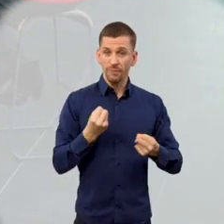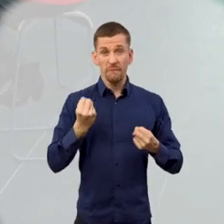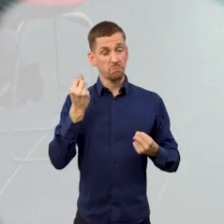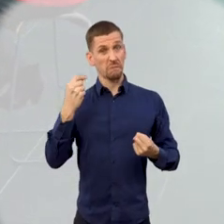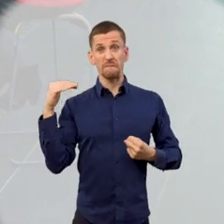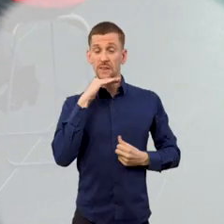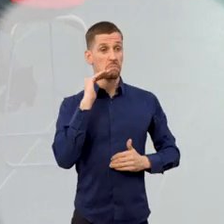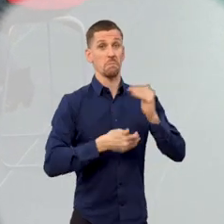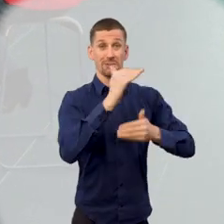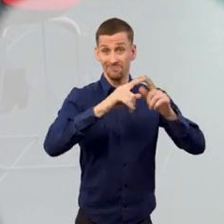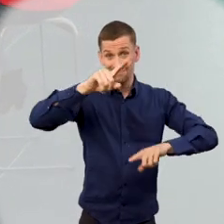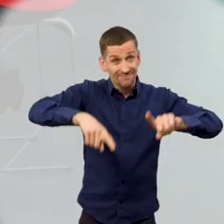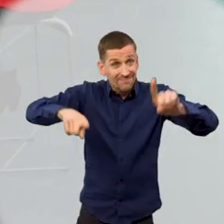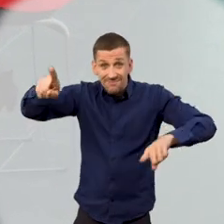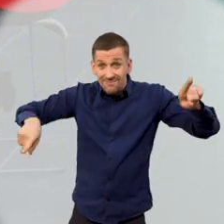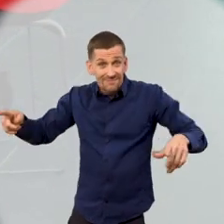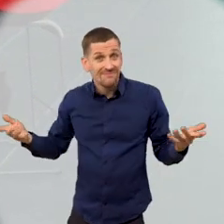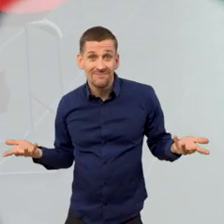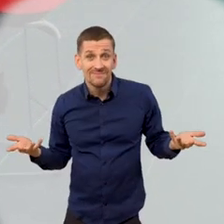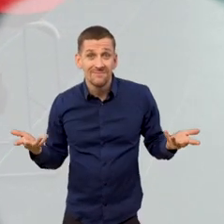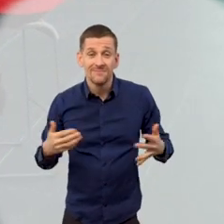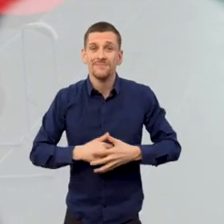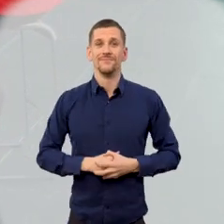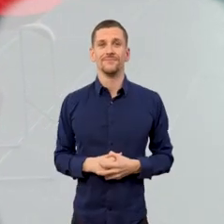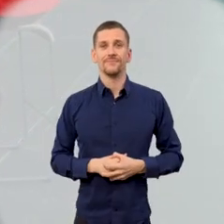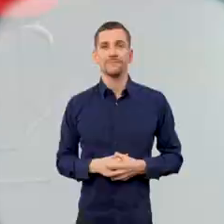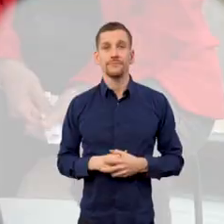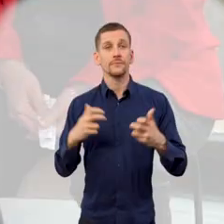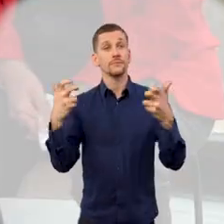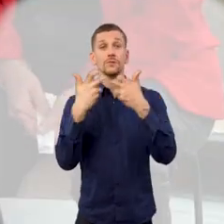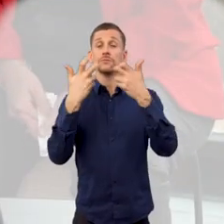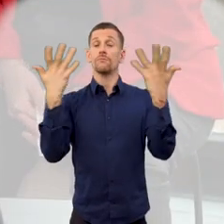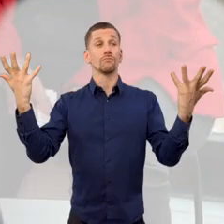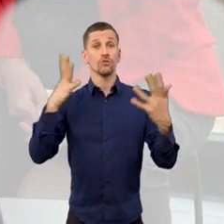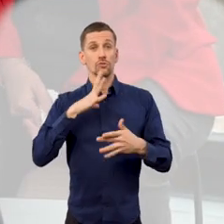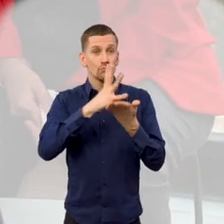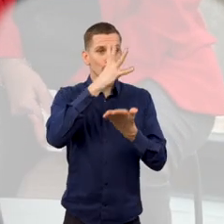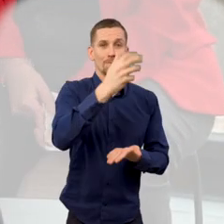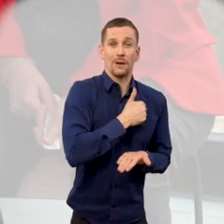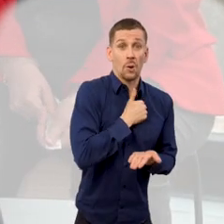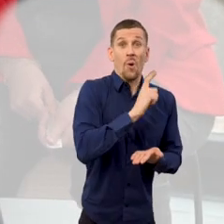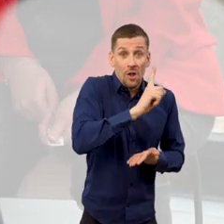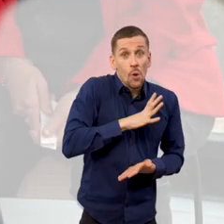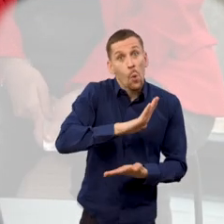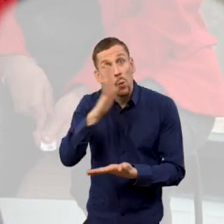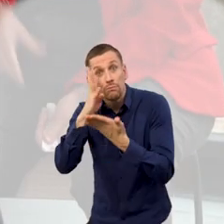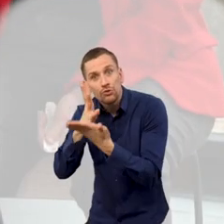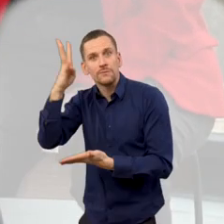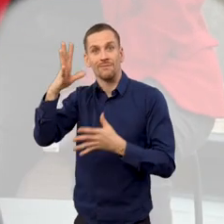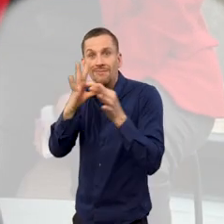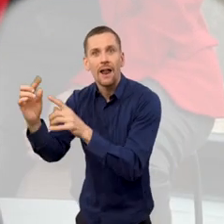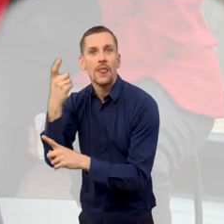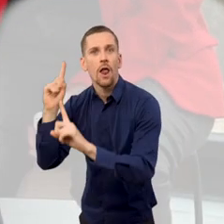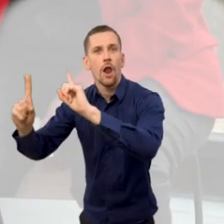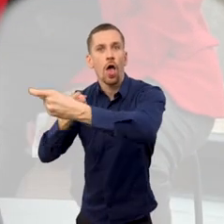les compétences assez rapidement. Et donc, on va leur faire faire, par exemple, des projets personnels ou des projets travaillés sur des projets